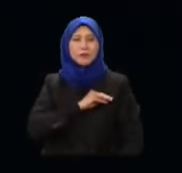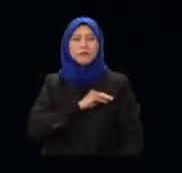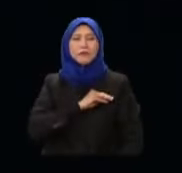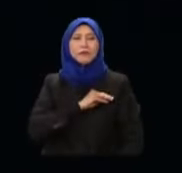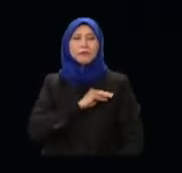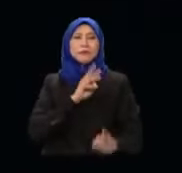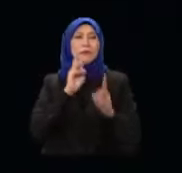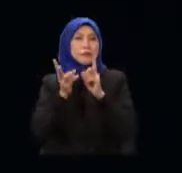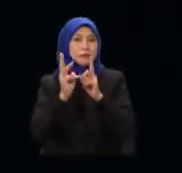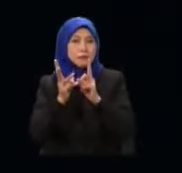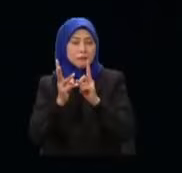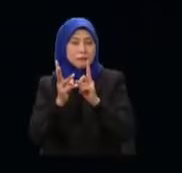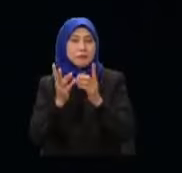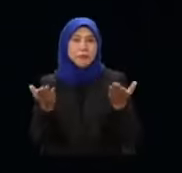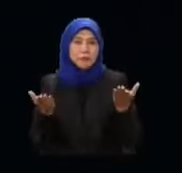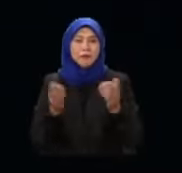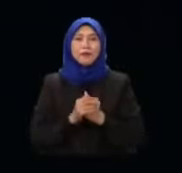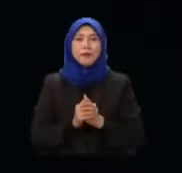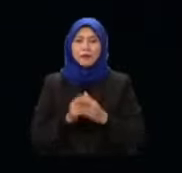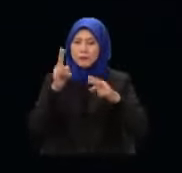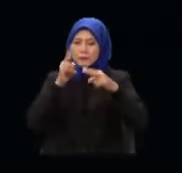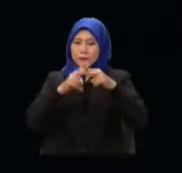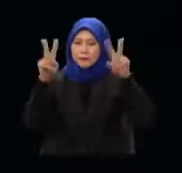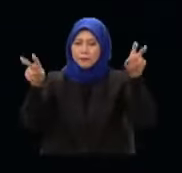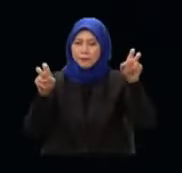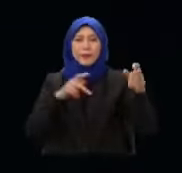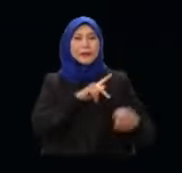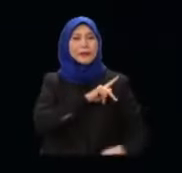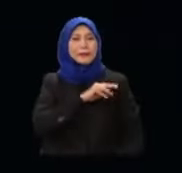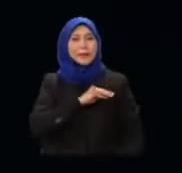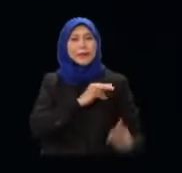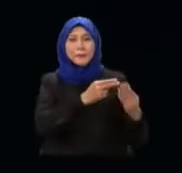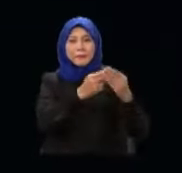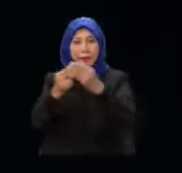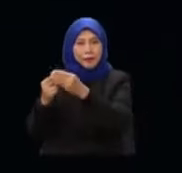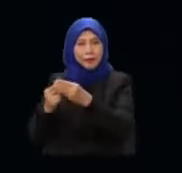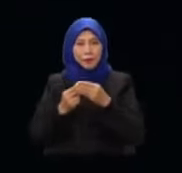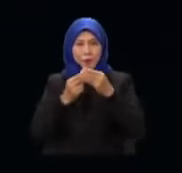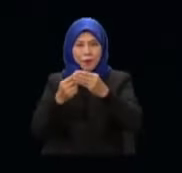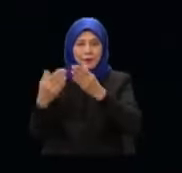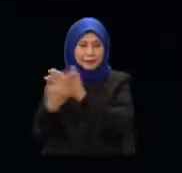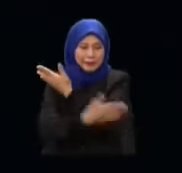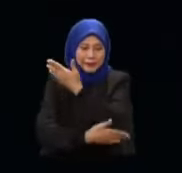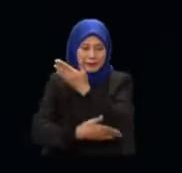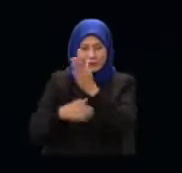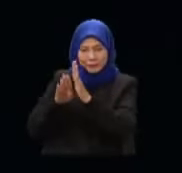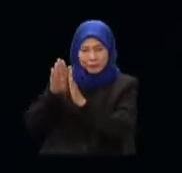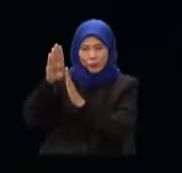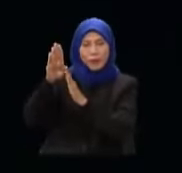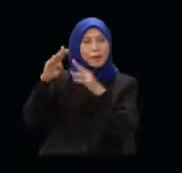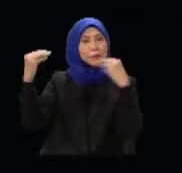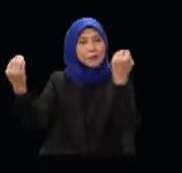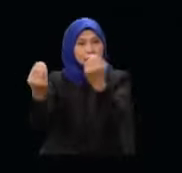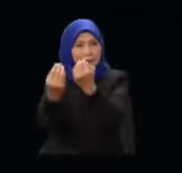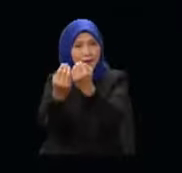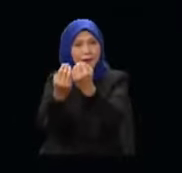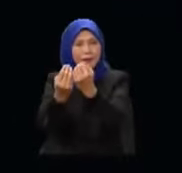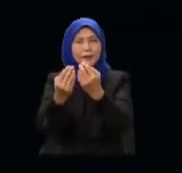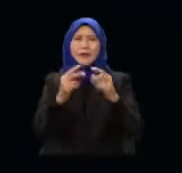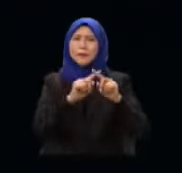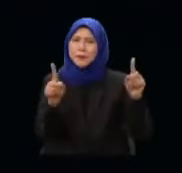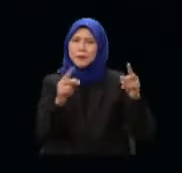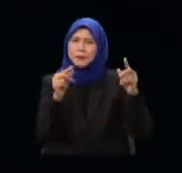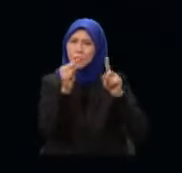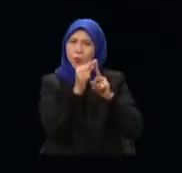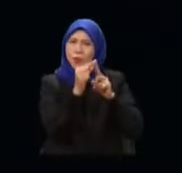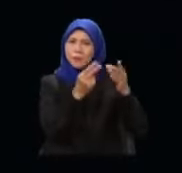pun nama diletakkan atas nama Kementerian perpaduan negara pembangunan masyarakat kadang-kadang perkataan perpaduan